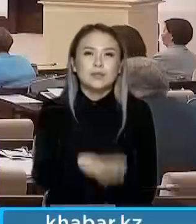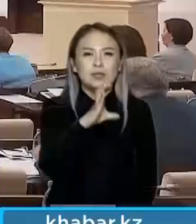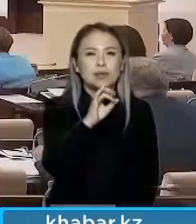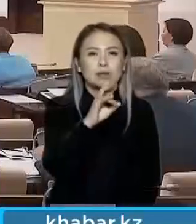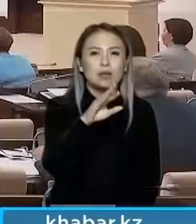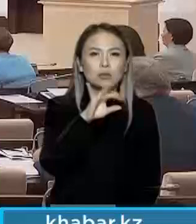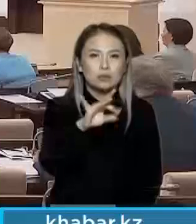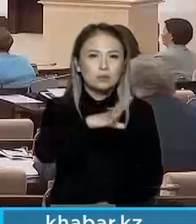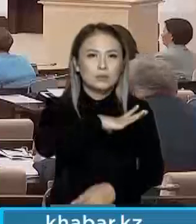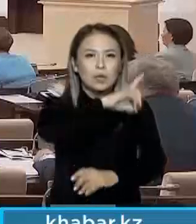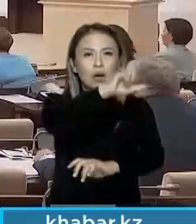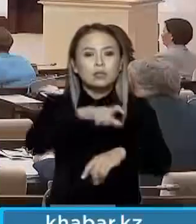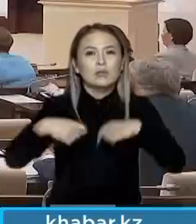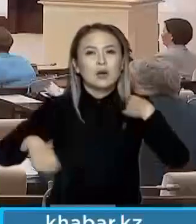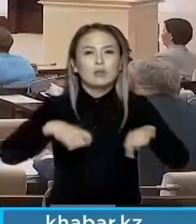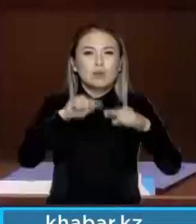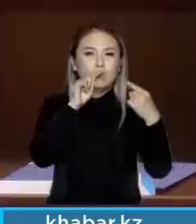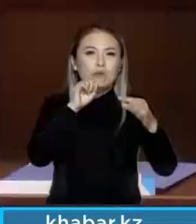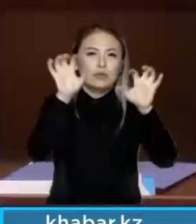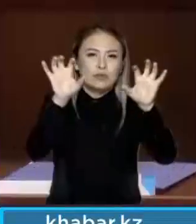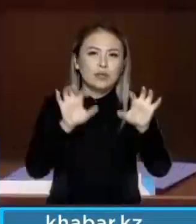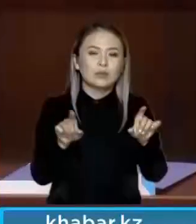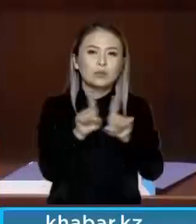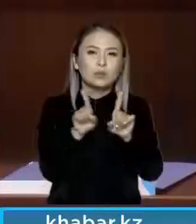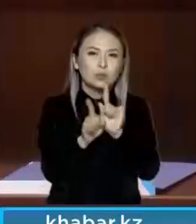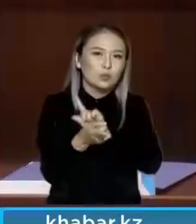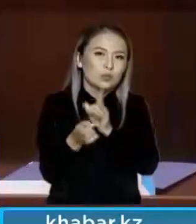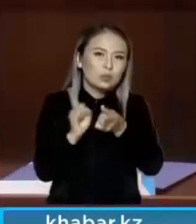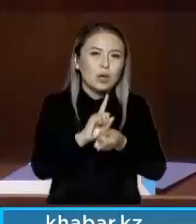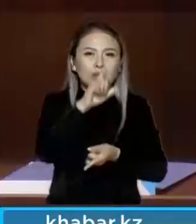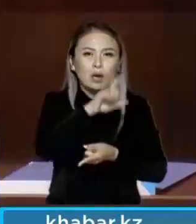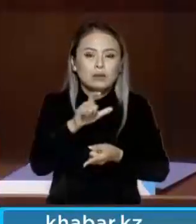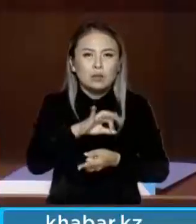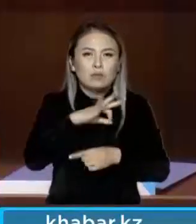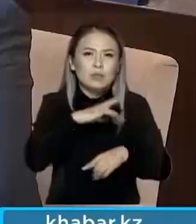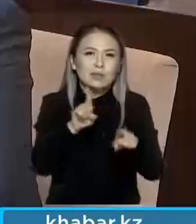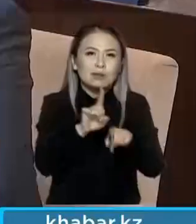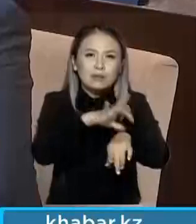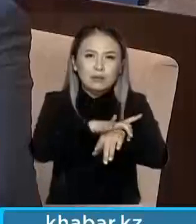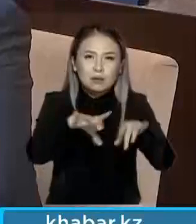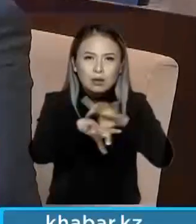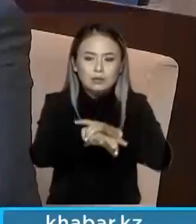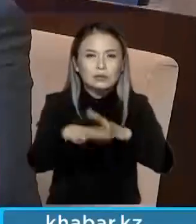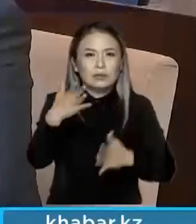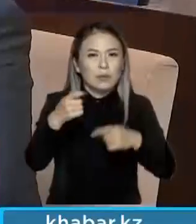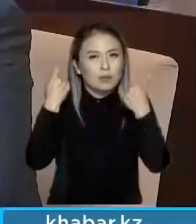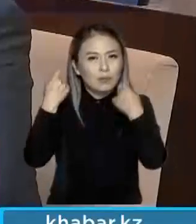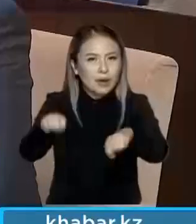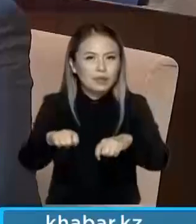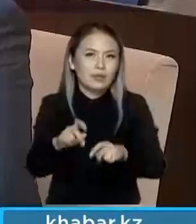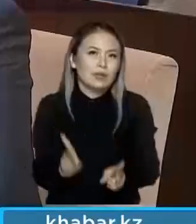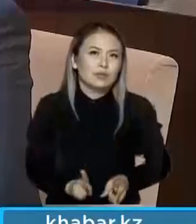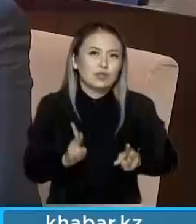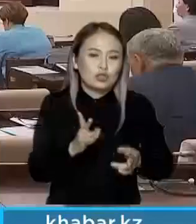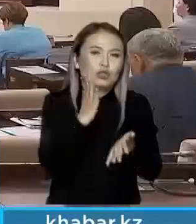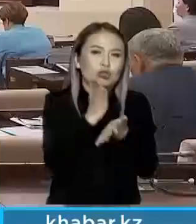Сенаторлар сонымен қатар адам саудасына қарсы заңды мақұлдады. Өзгерістерге сәйкес адамды құлдыққа салу, құлдыққа сатуға